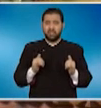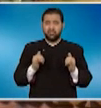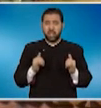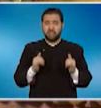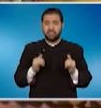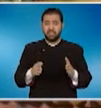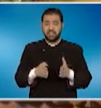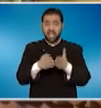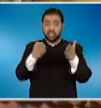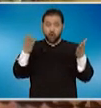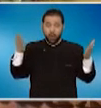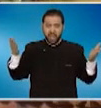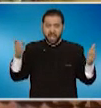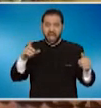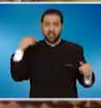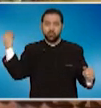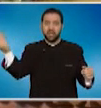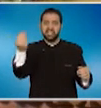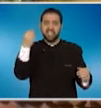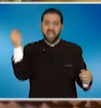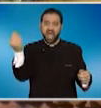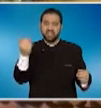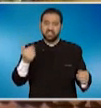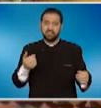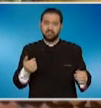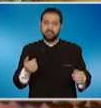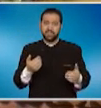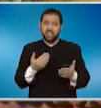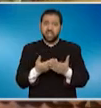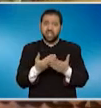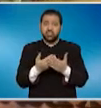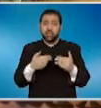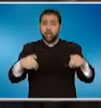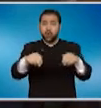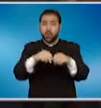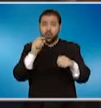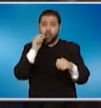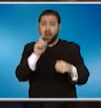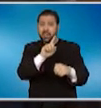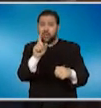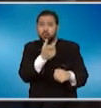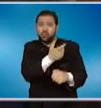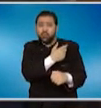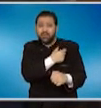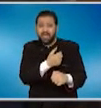această revelație dumnezeiască, de ce noi oamenii nu reușim să